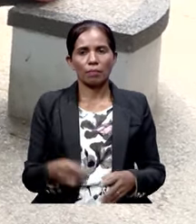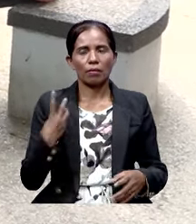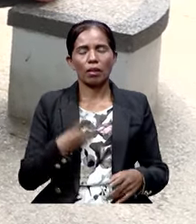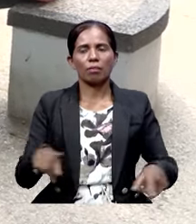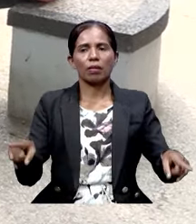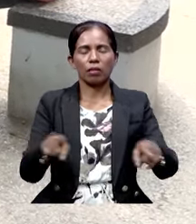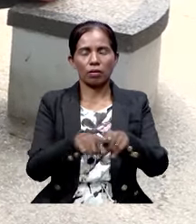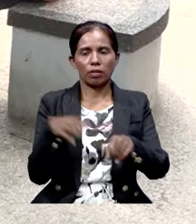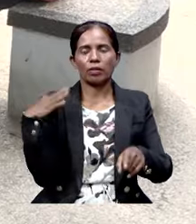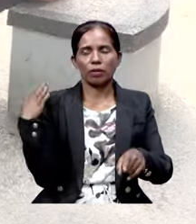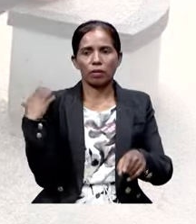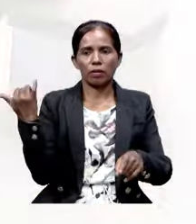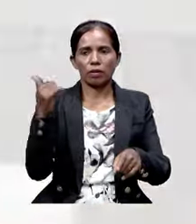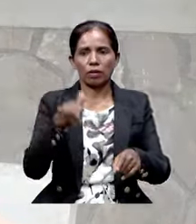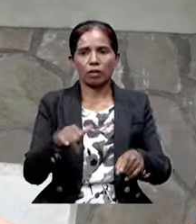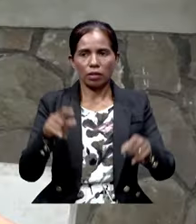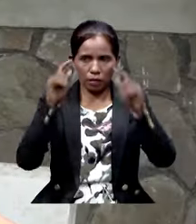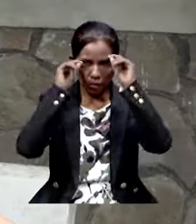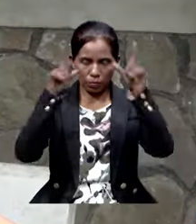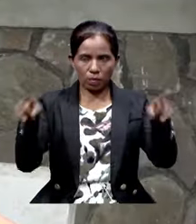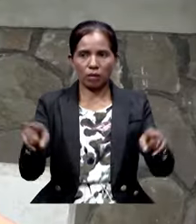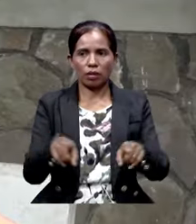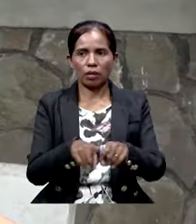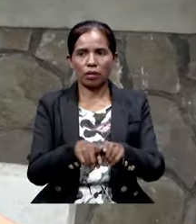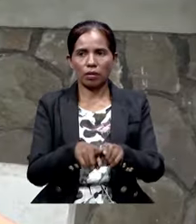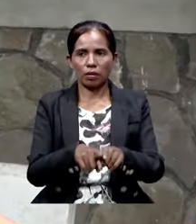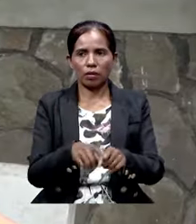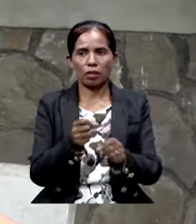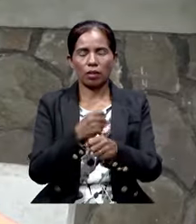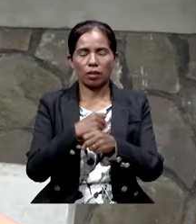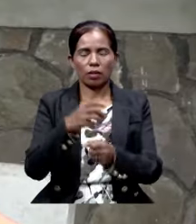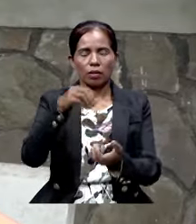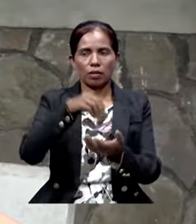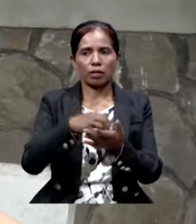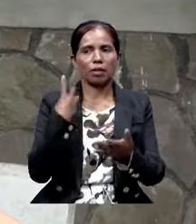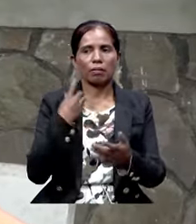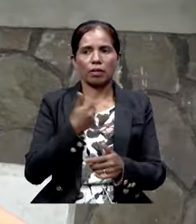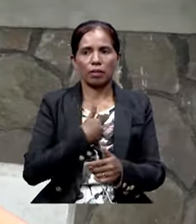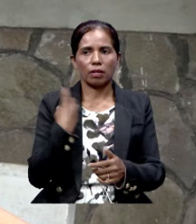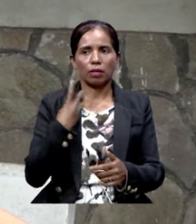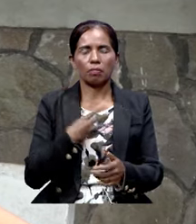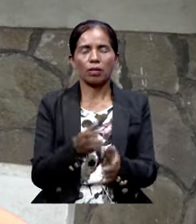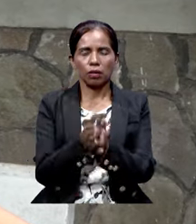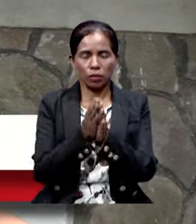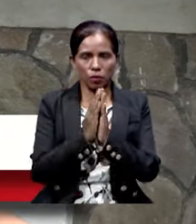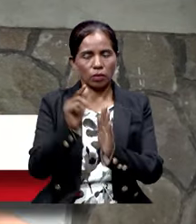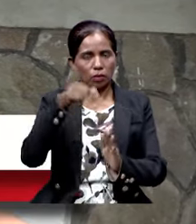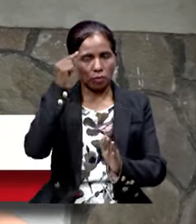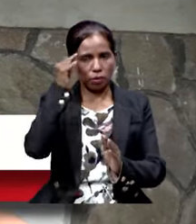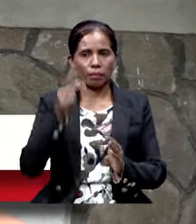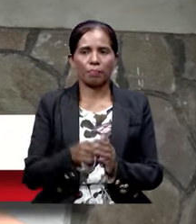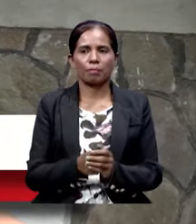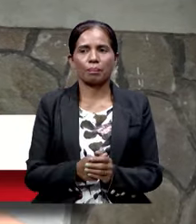jovem nebem timor nessa mos partida halo investimento ba minha ami akar husu governo